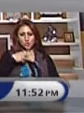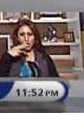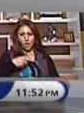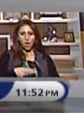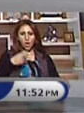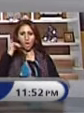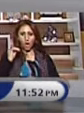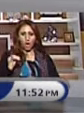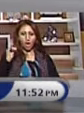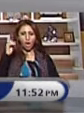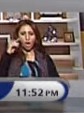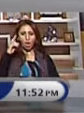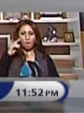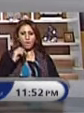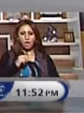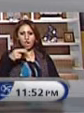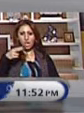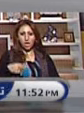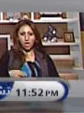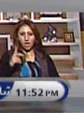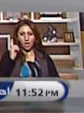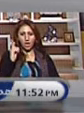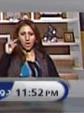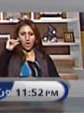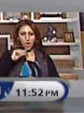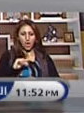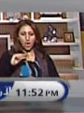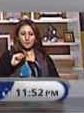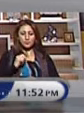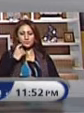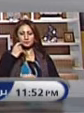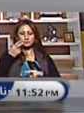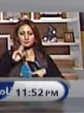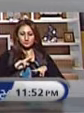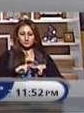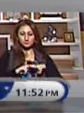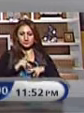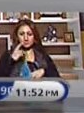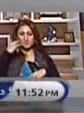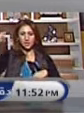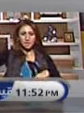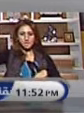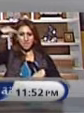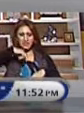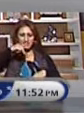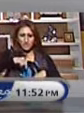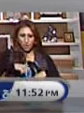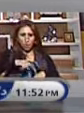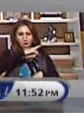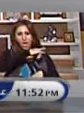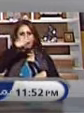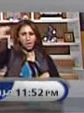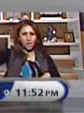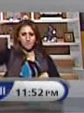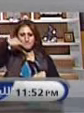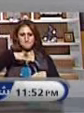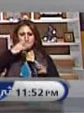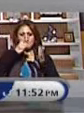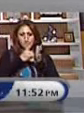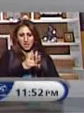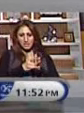مشكورا ويعني وهو حريص يعني جدا على هذه الفقره وهذا اللقاء جاي من المطار مباشره على